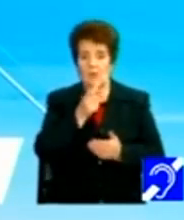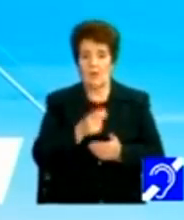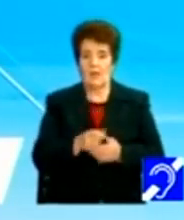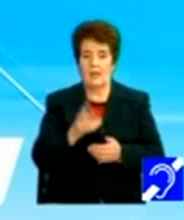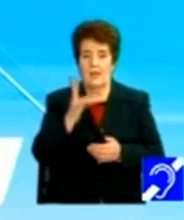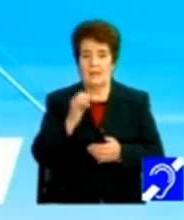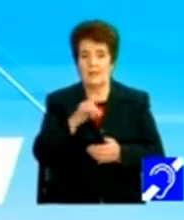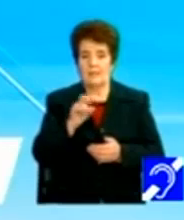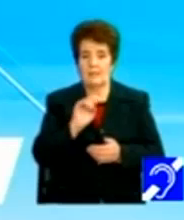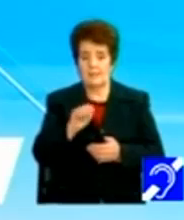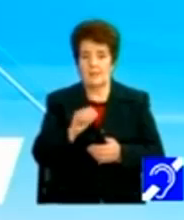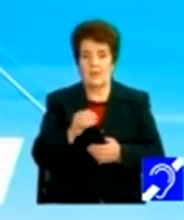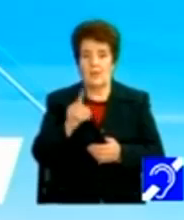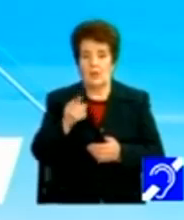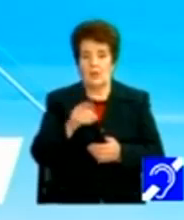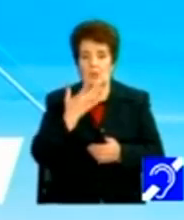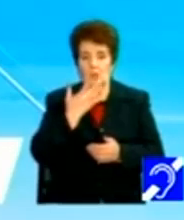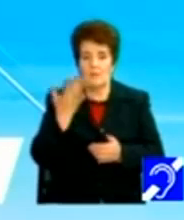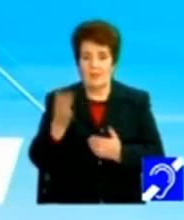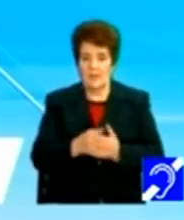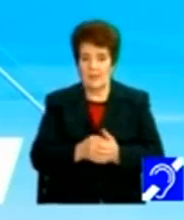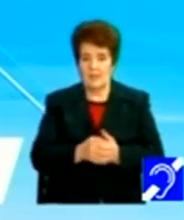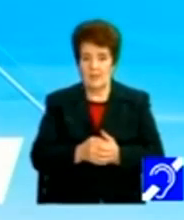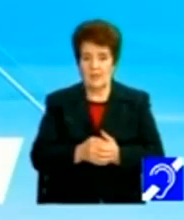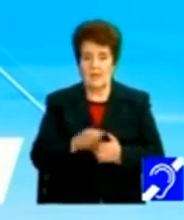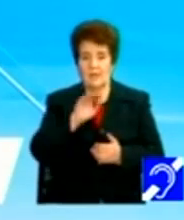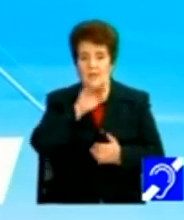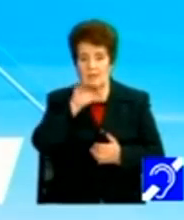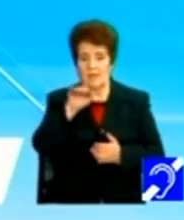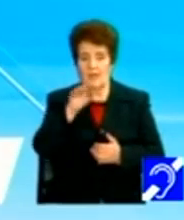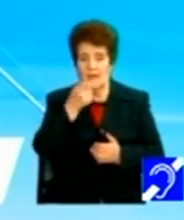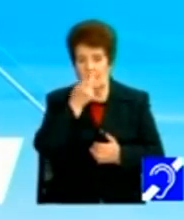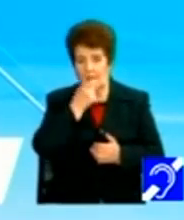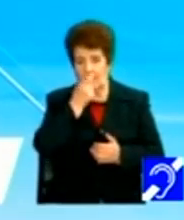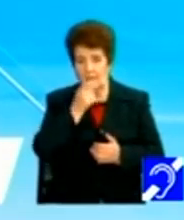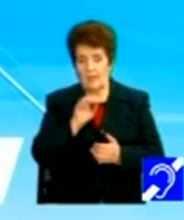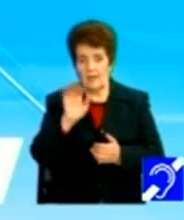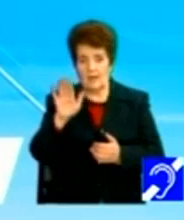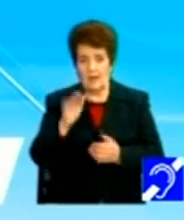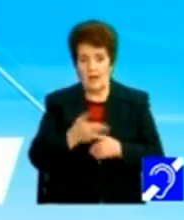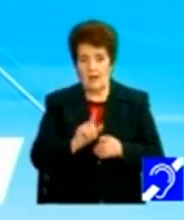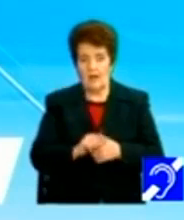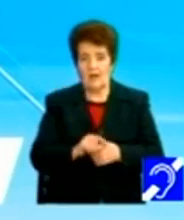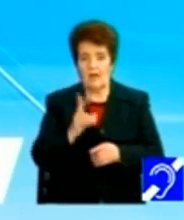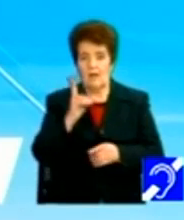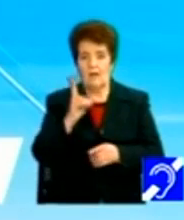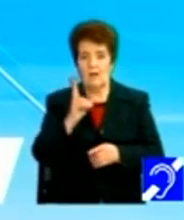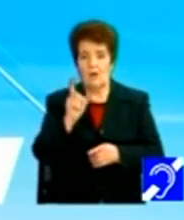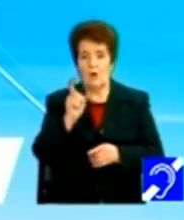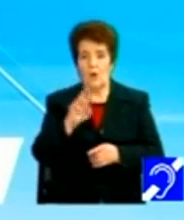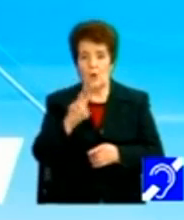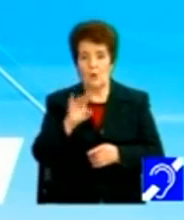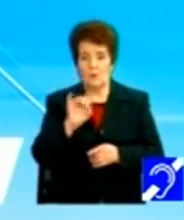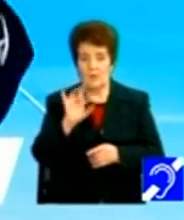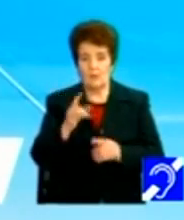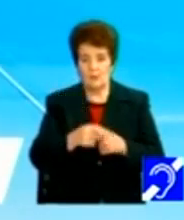naziști și sovietici. Iată aici Himmler și cu Molotov la Berlin. Himmler care s-a ocupat de Holocaust și era